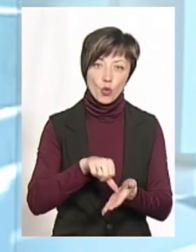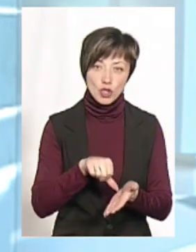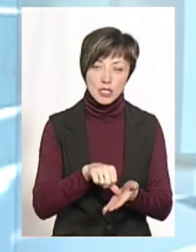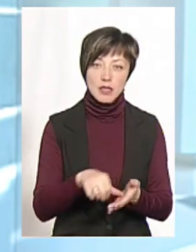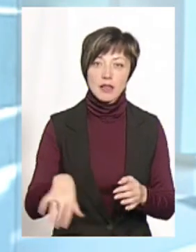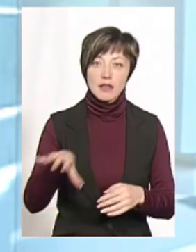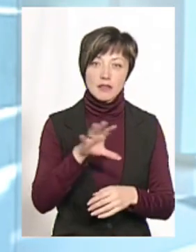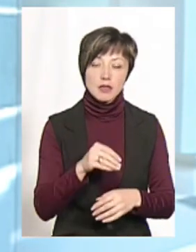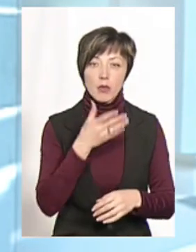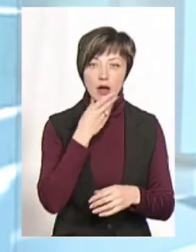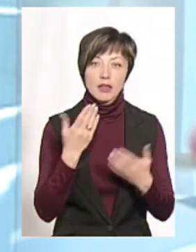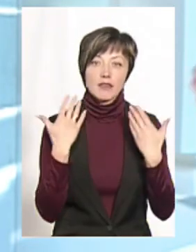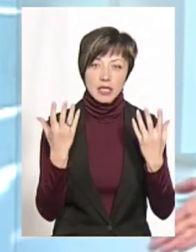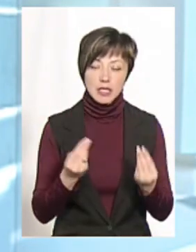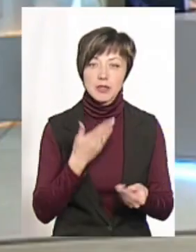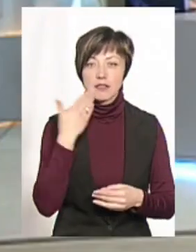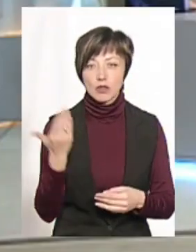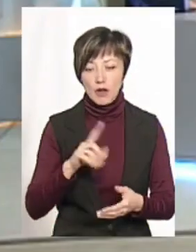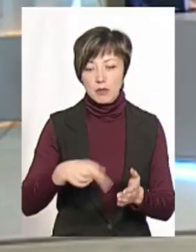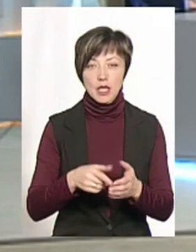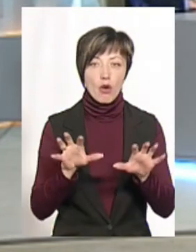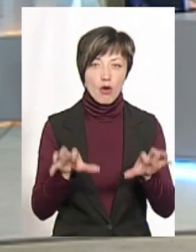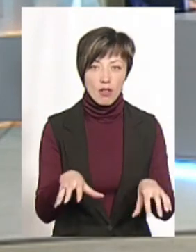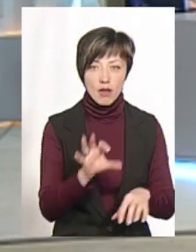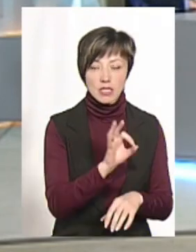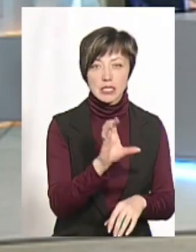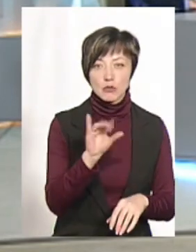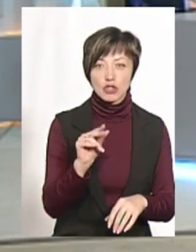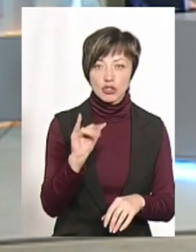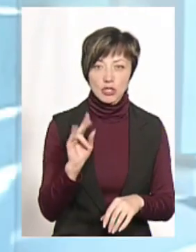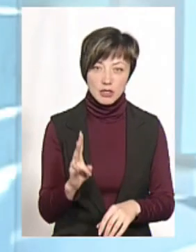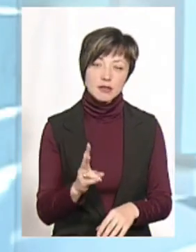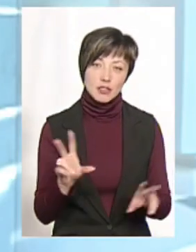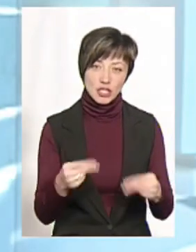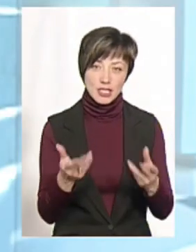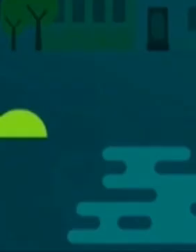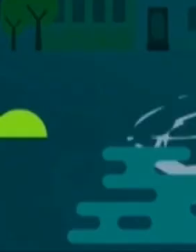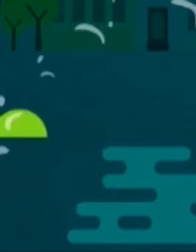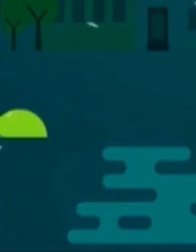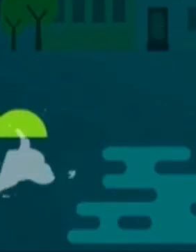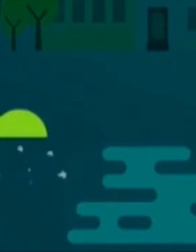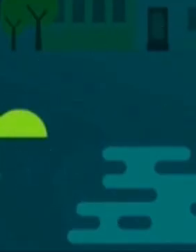участь. Усім гарних вихідних. Звітував хмельницький міський голова Олександр Семчишин. Нехай щастить.